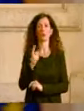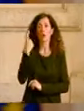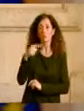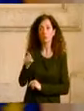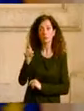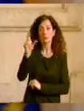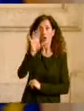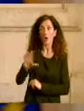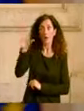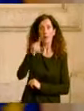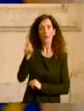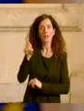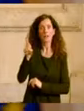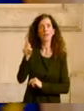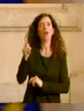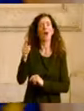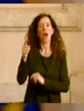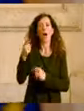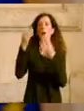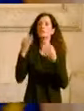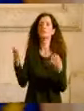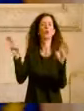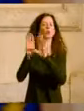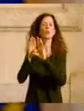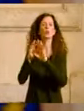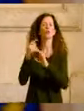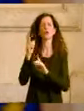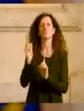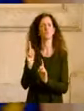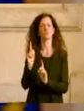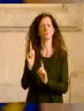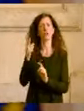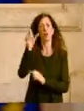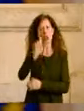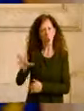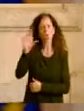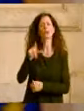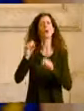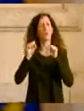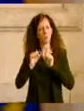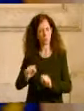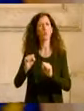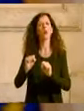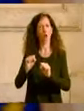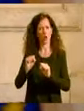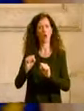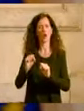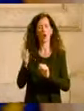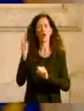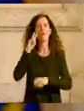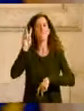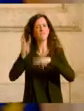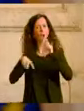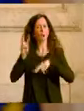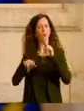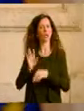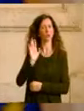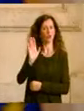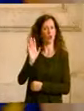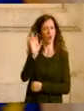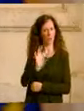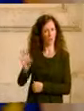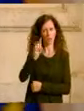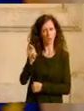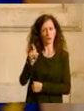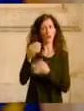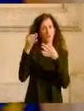chiusura. Quindi la Lombardia può tranquillamente, facendo proprie valutazioni in termini